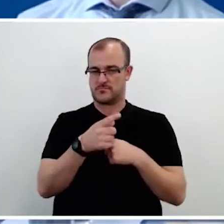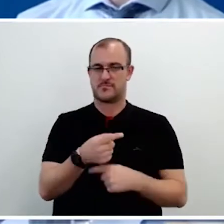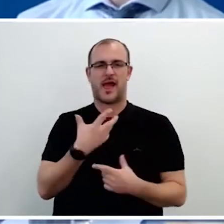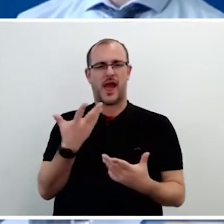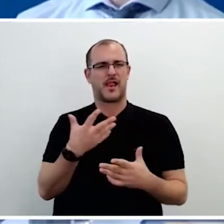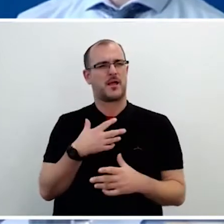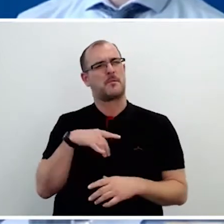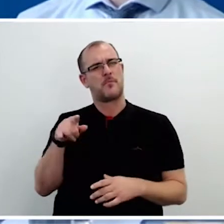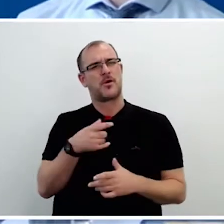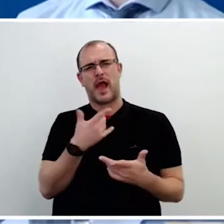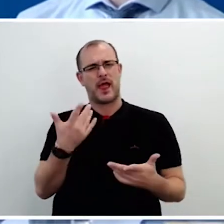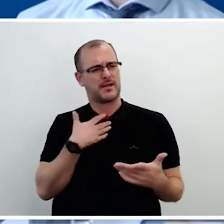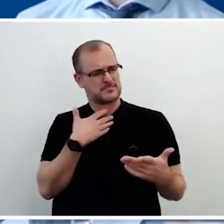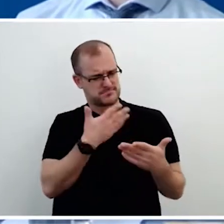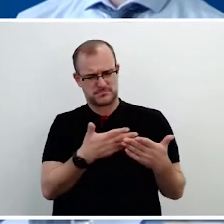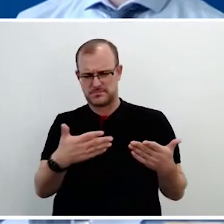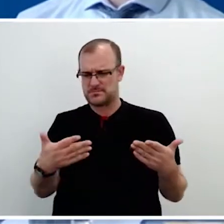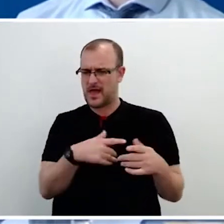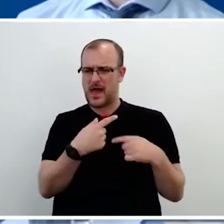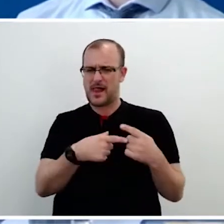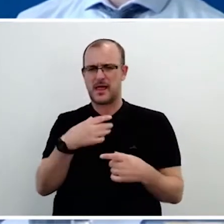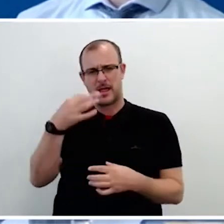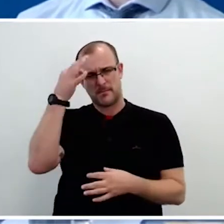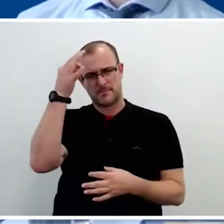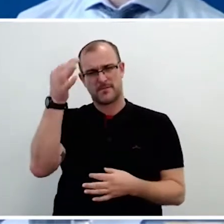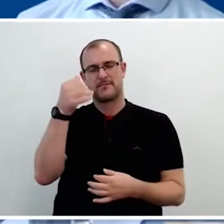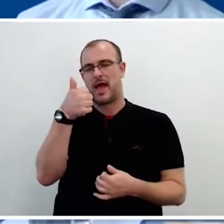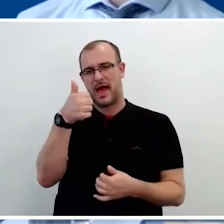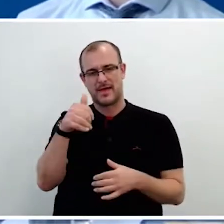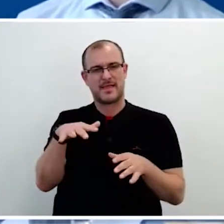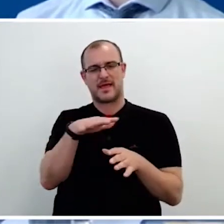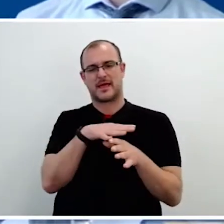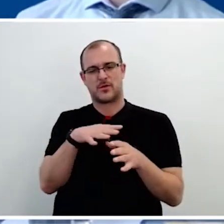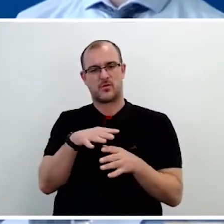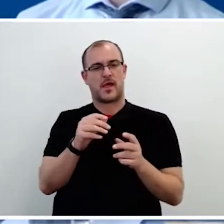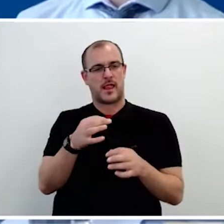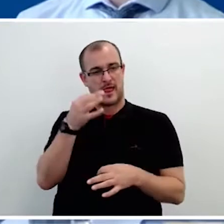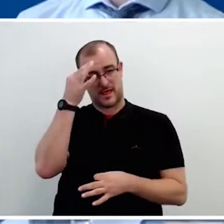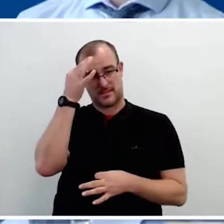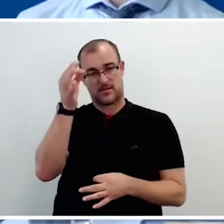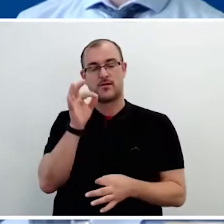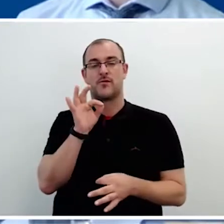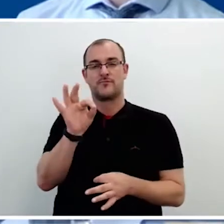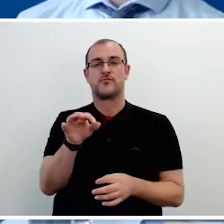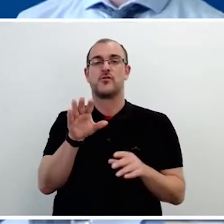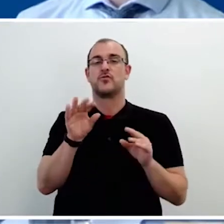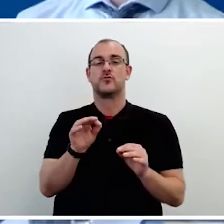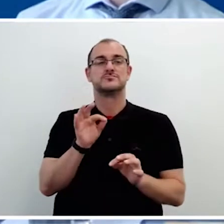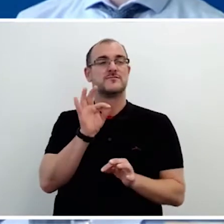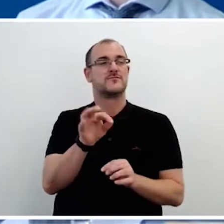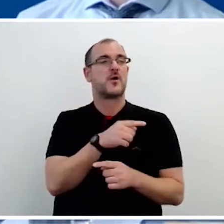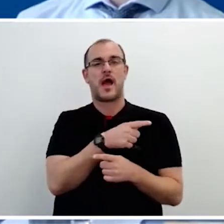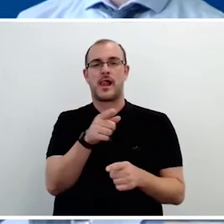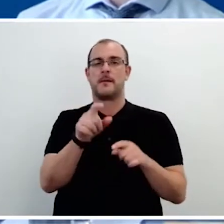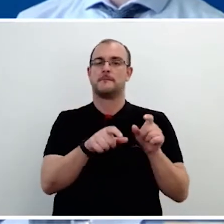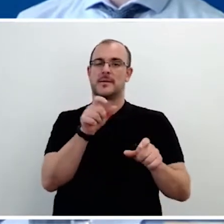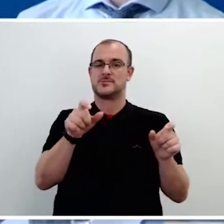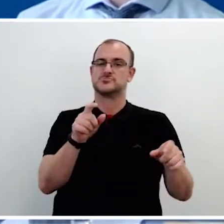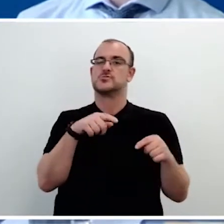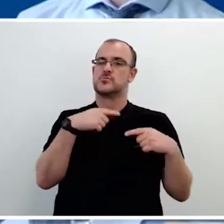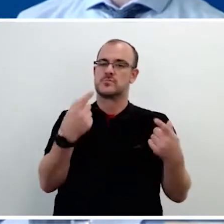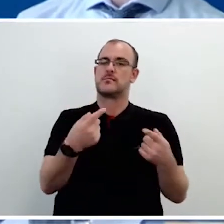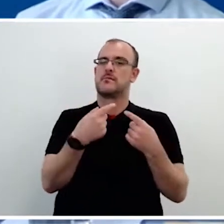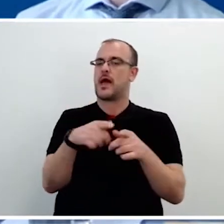sind so aufgesetzt und entwickelt, dass sie in einer Region entwickelt werden zum Nutzen der Menschen und danach auch auf